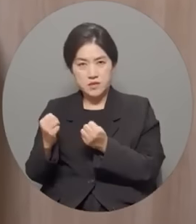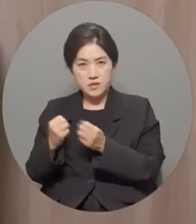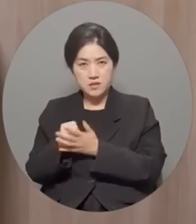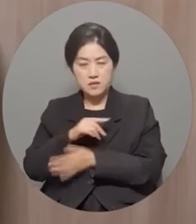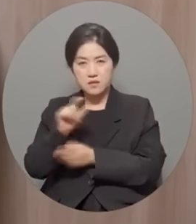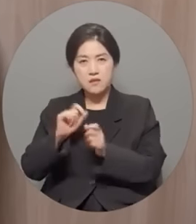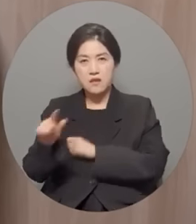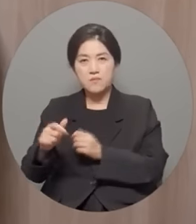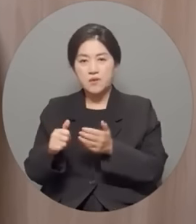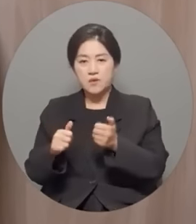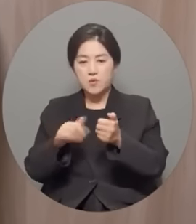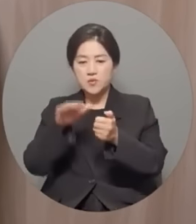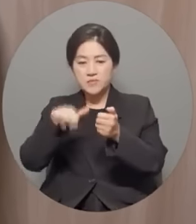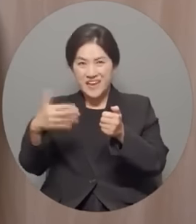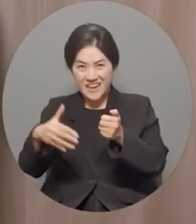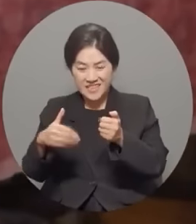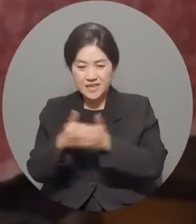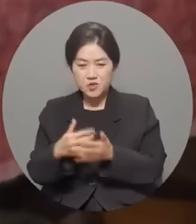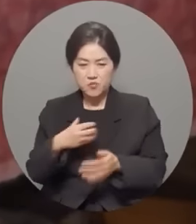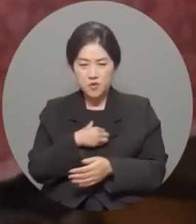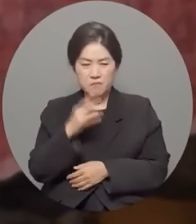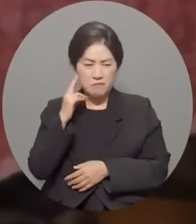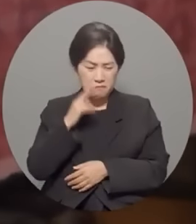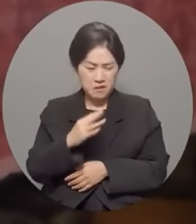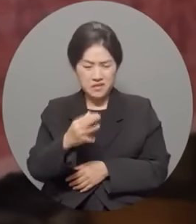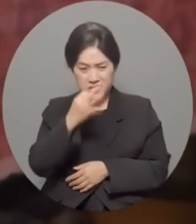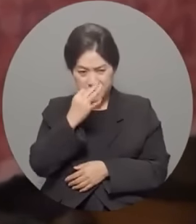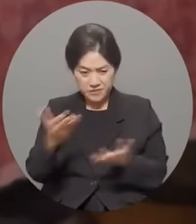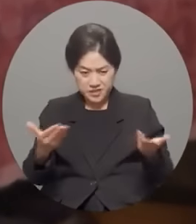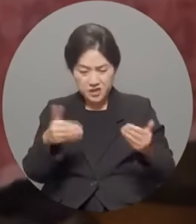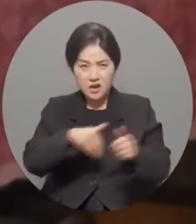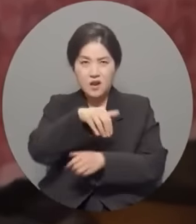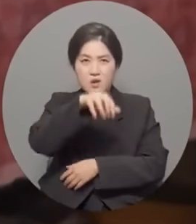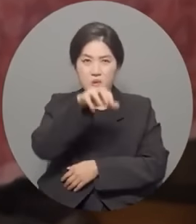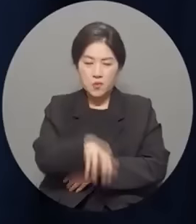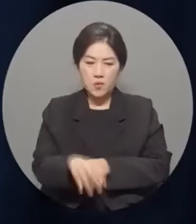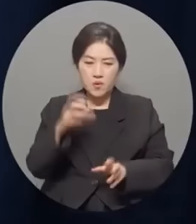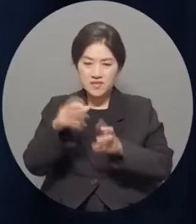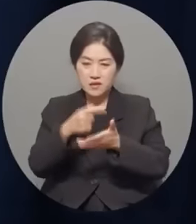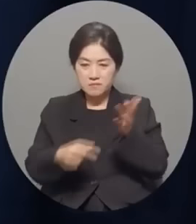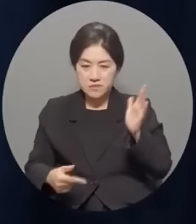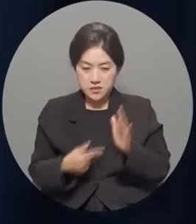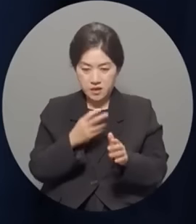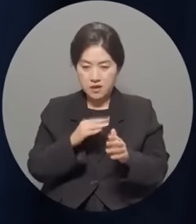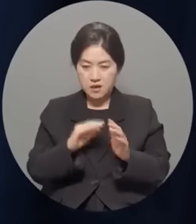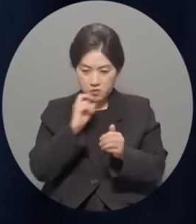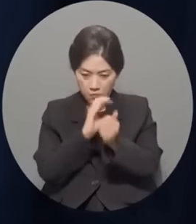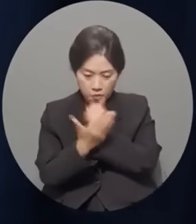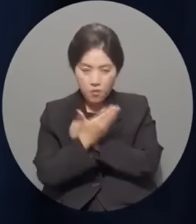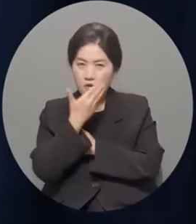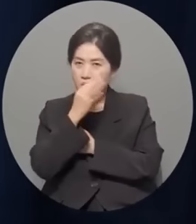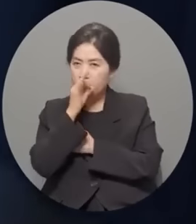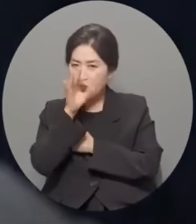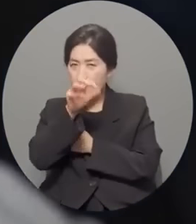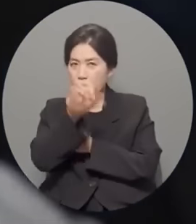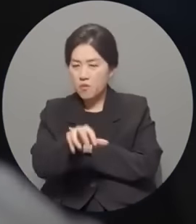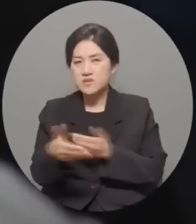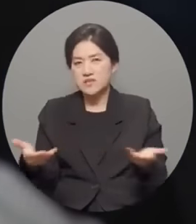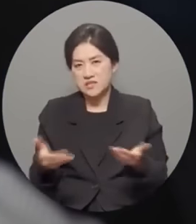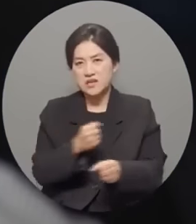대부분 50인 미만에 위험하고 열악한 작업환경 이른바 산재 사각지대에 방치된 결과라는 분석입니다